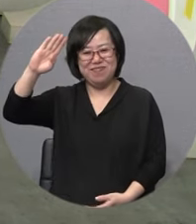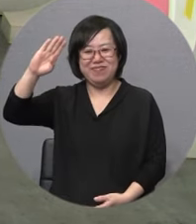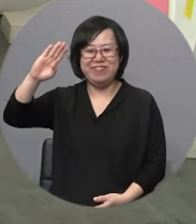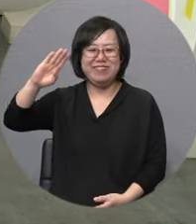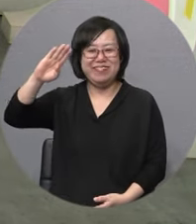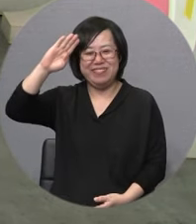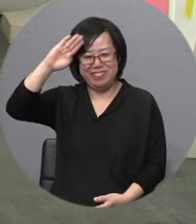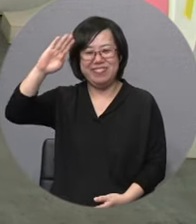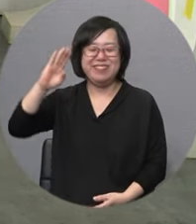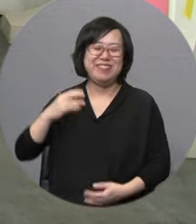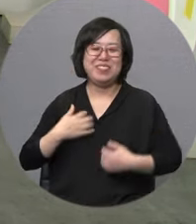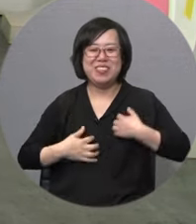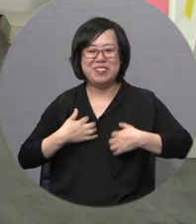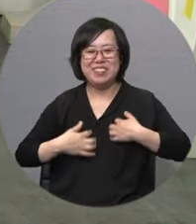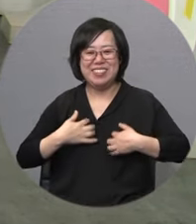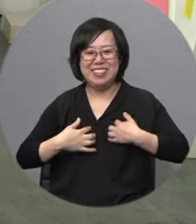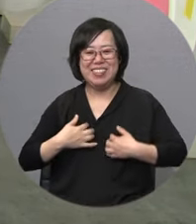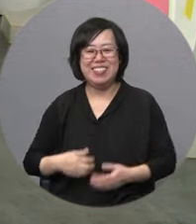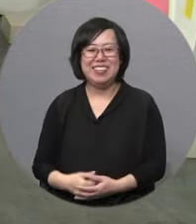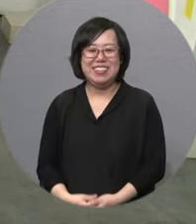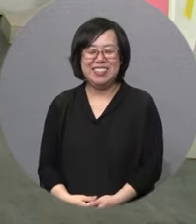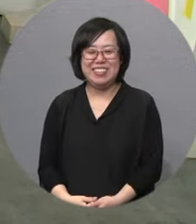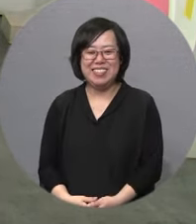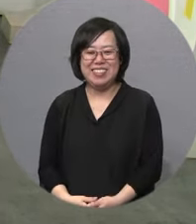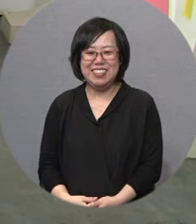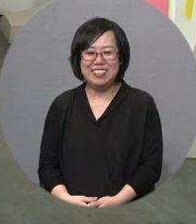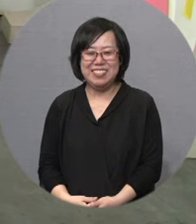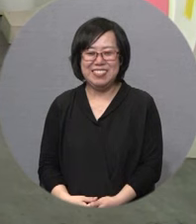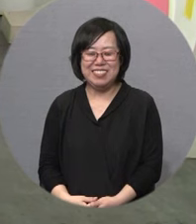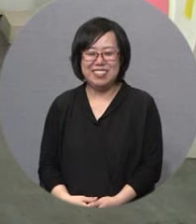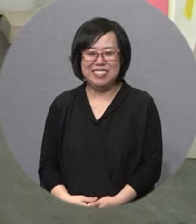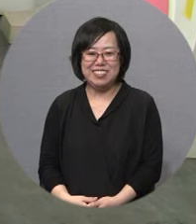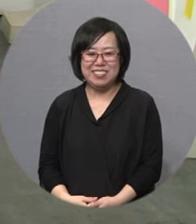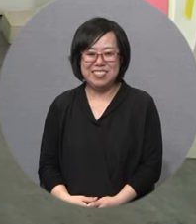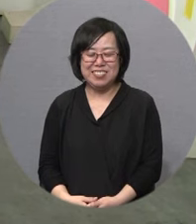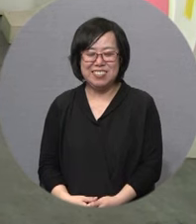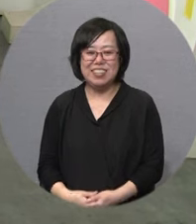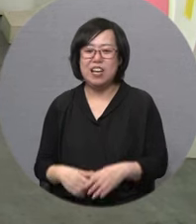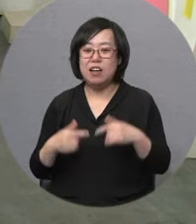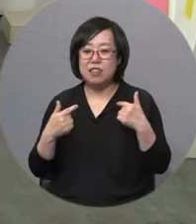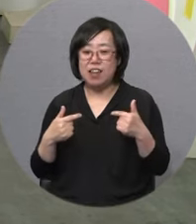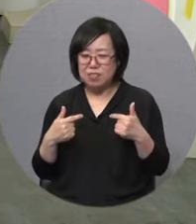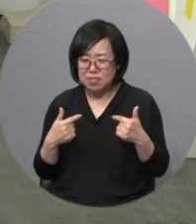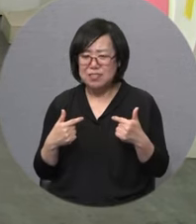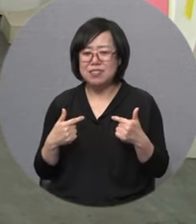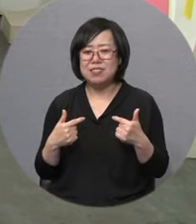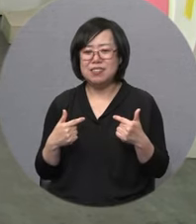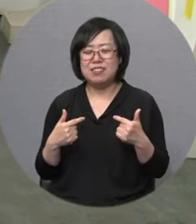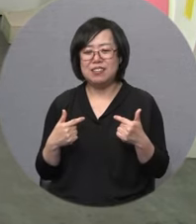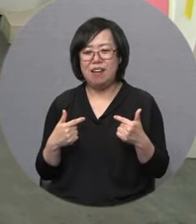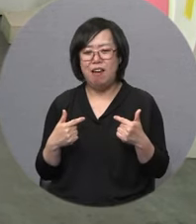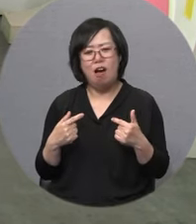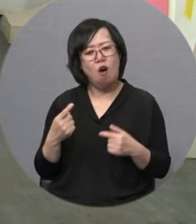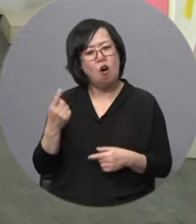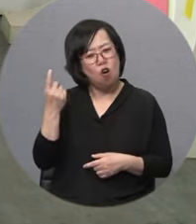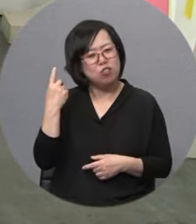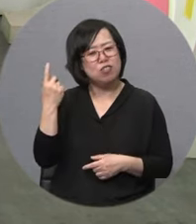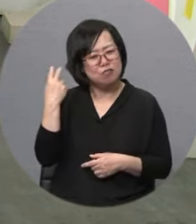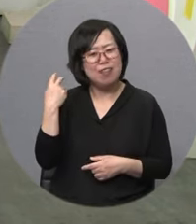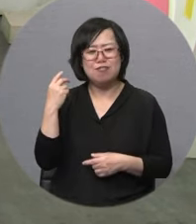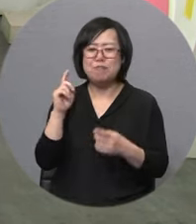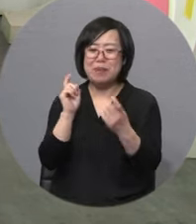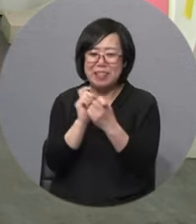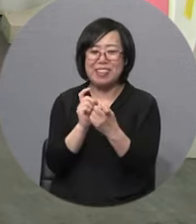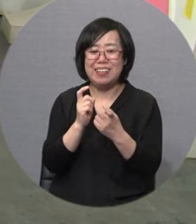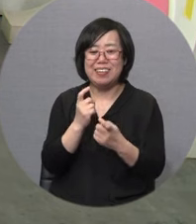충성입니다. 반갑습니다. 네. 네. 아니 이렇게 참 진짜 아니 늘 저 엊그제 일요일 날도 뵀습니다만 또